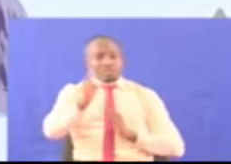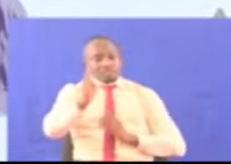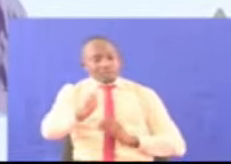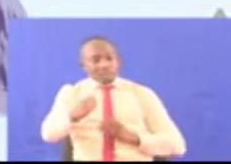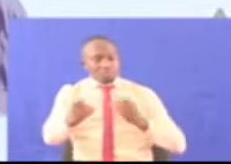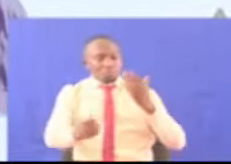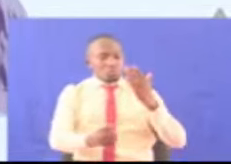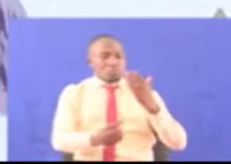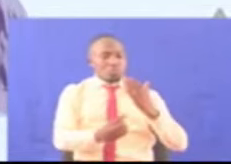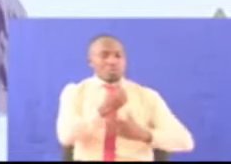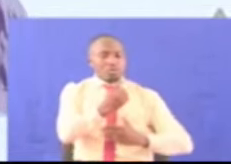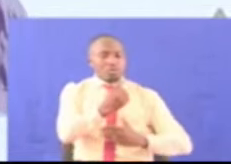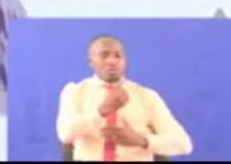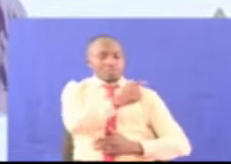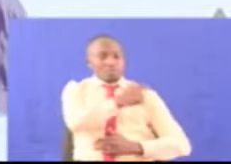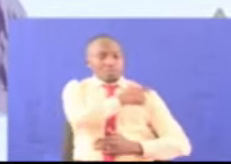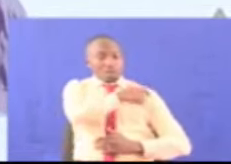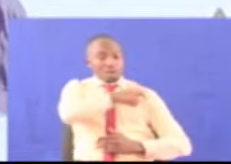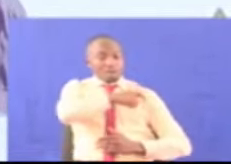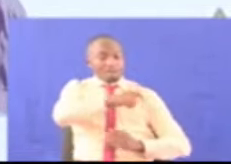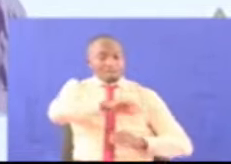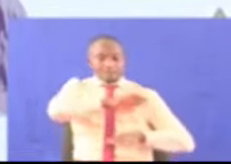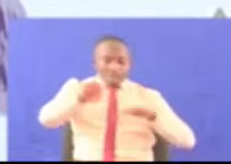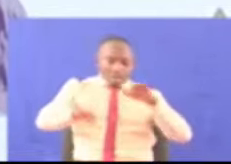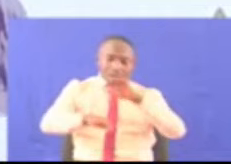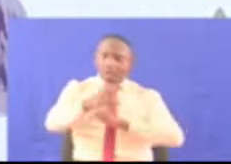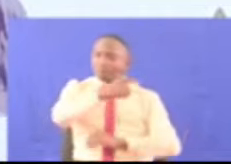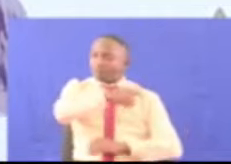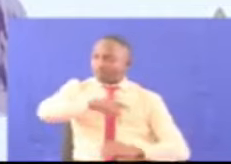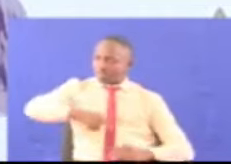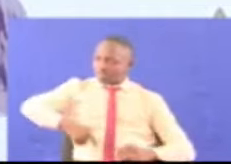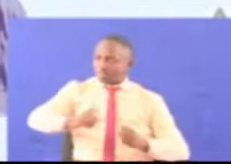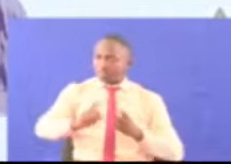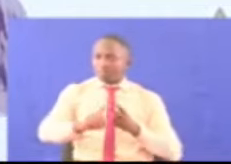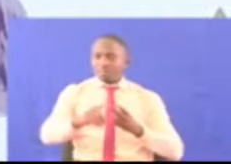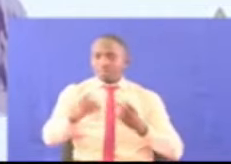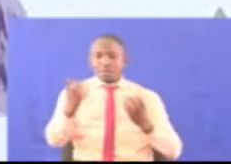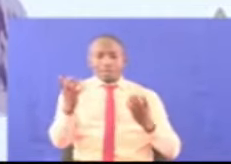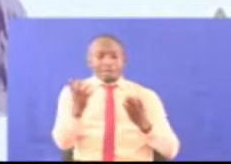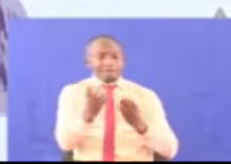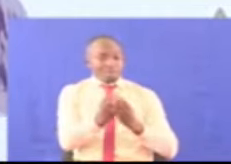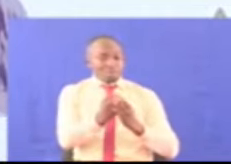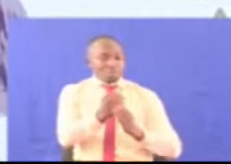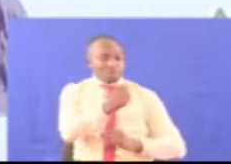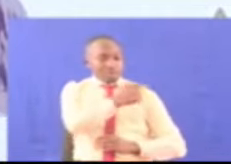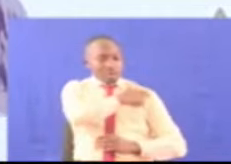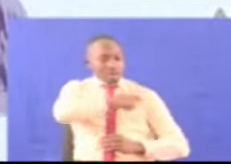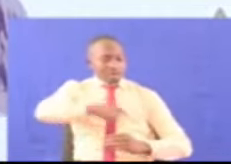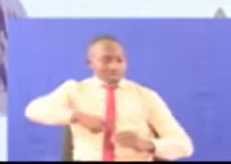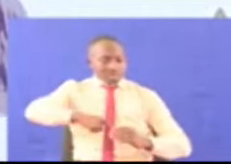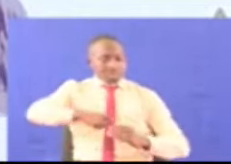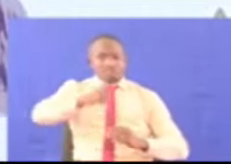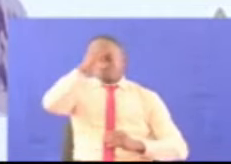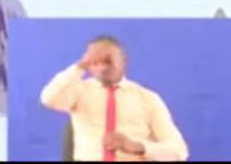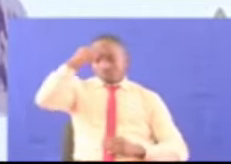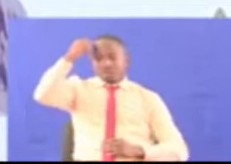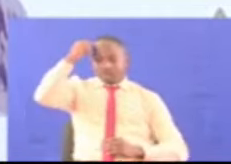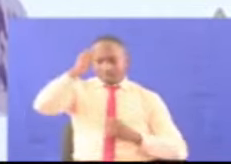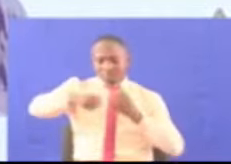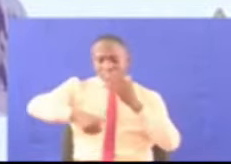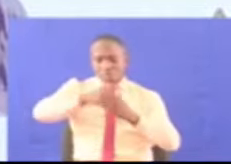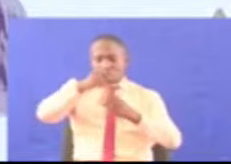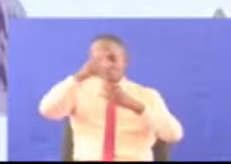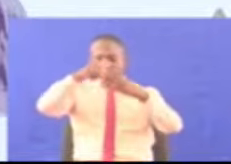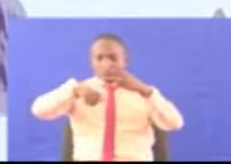Philip Isidori Mpango, Makamu wa Rais, pamoja na Mheshimiwa Dr. Hussein Ali Hassan Mwinyi. Viongozi hao